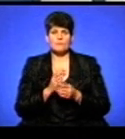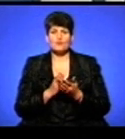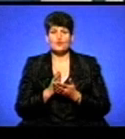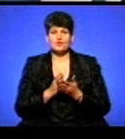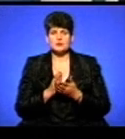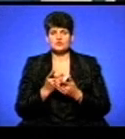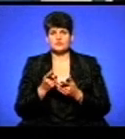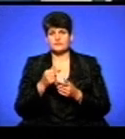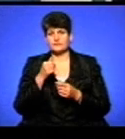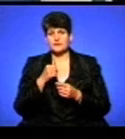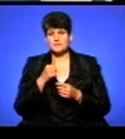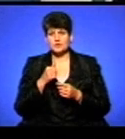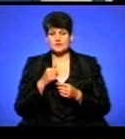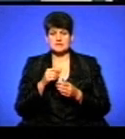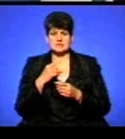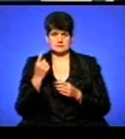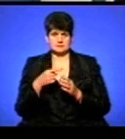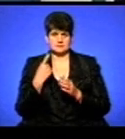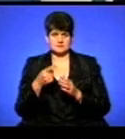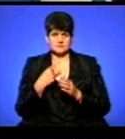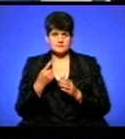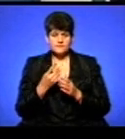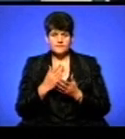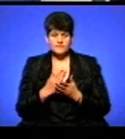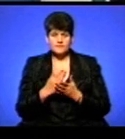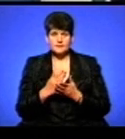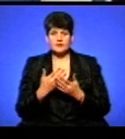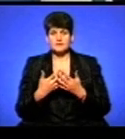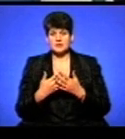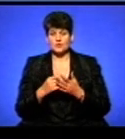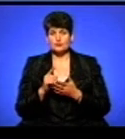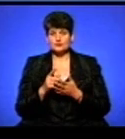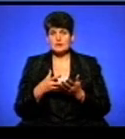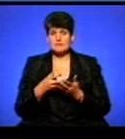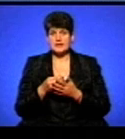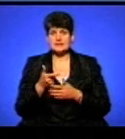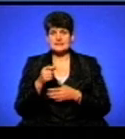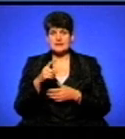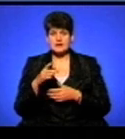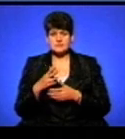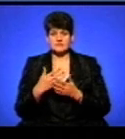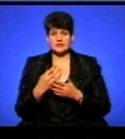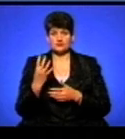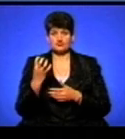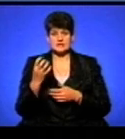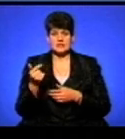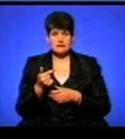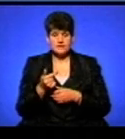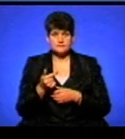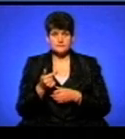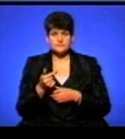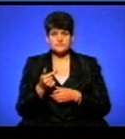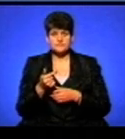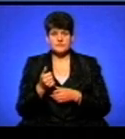якщо вона вимірюється засобом обліку. Тобто, для прикладу, якщо обов'язкова плата за природний газ складає, наприклад, 400 гривень,